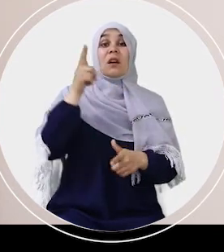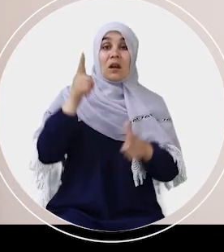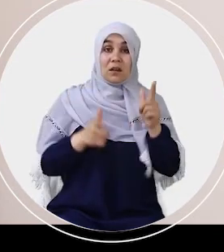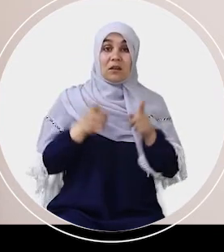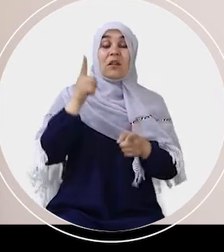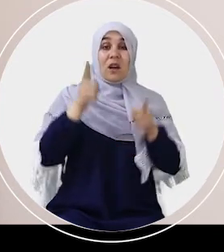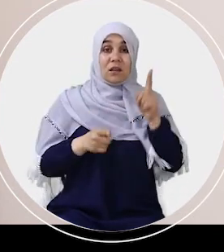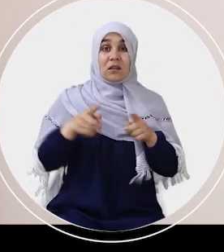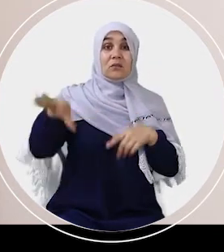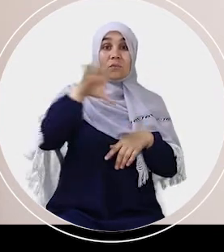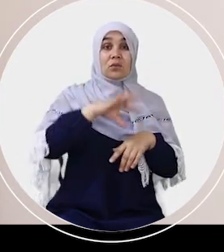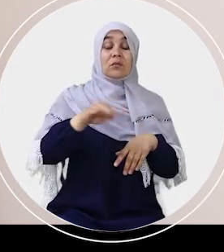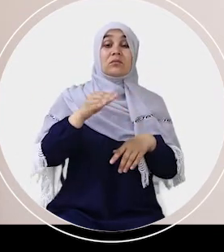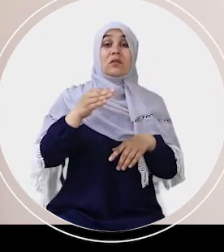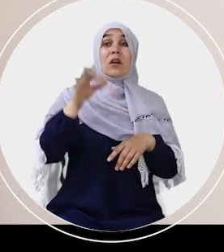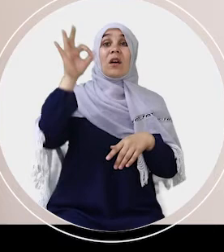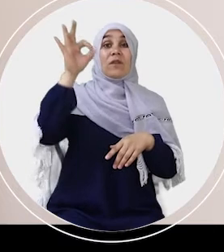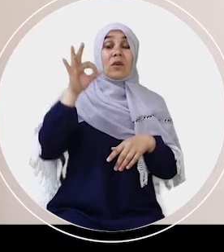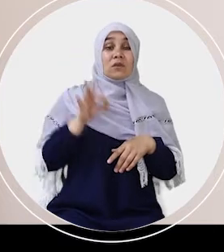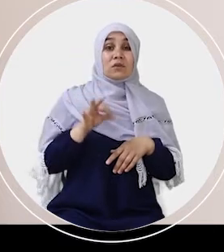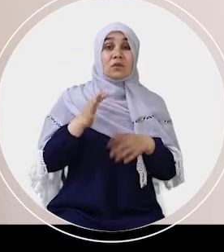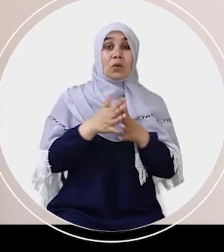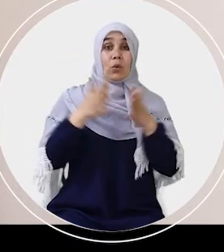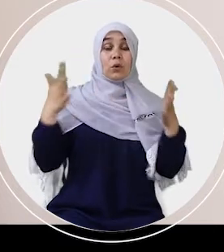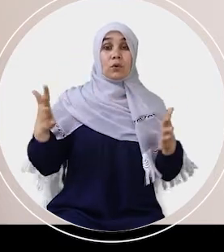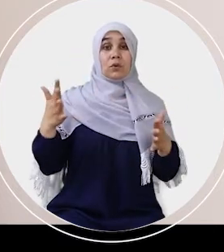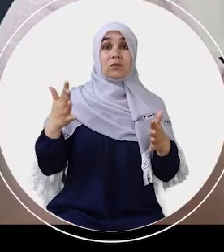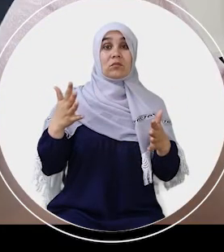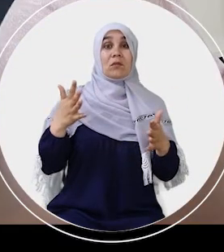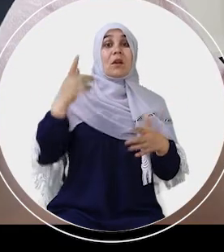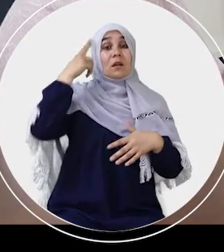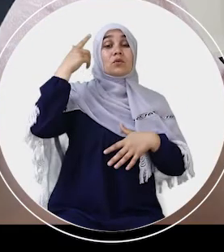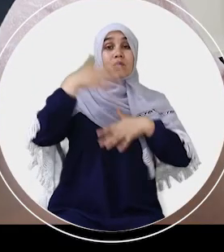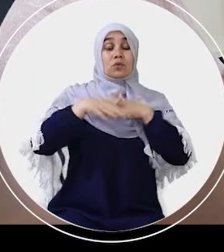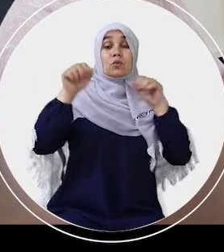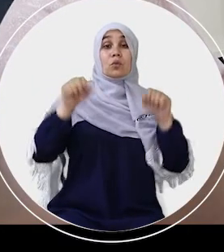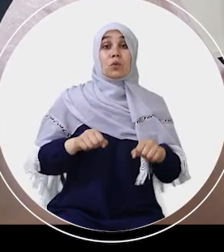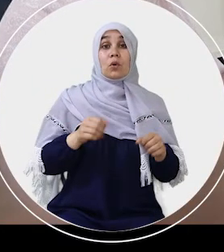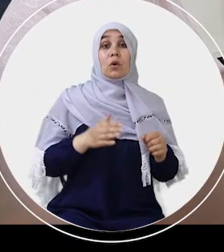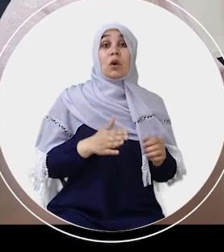haqiqat ekanligi, bu foiz ham aslida ko'proq ekanligi ma'lum. Undan keyingi